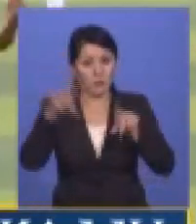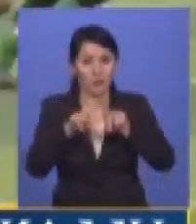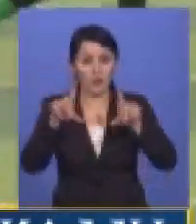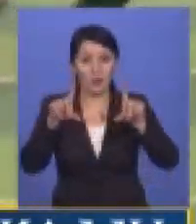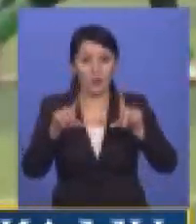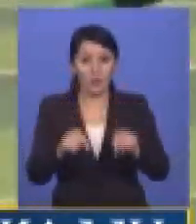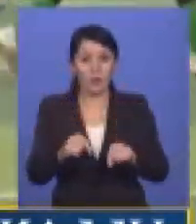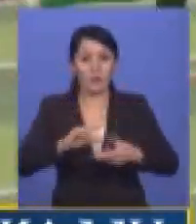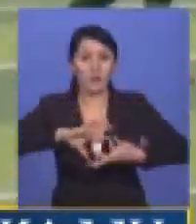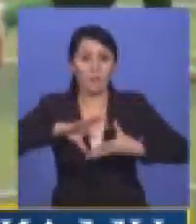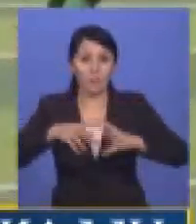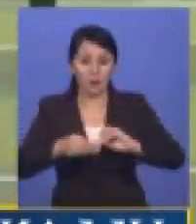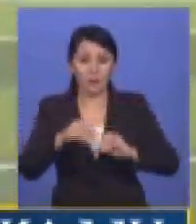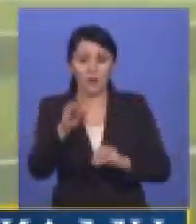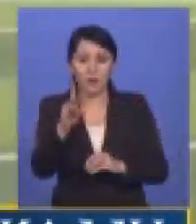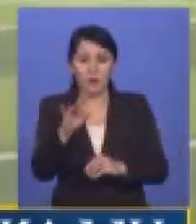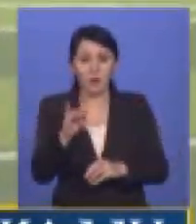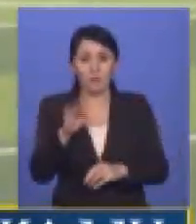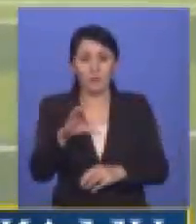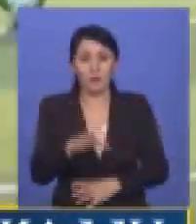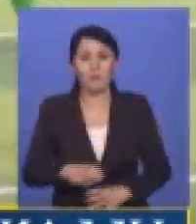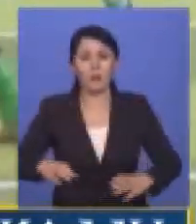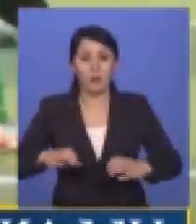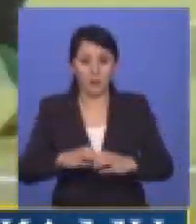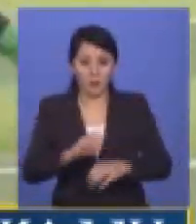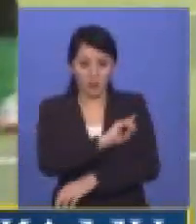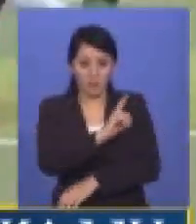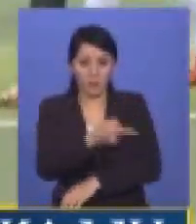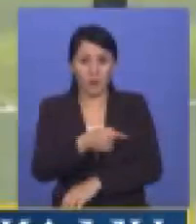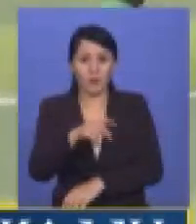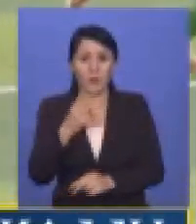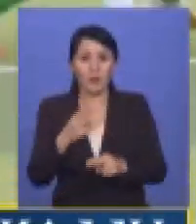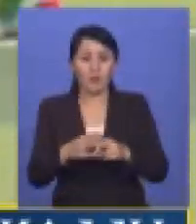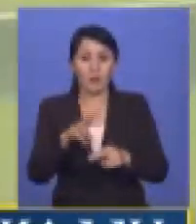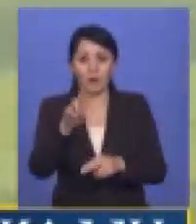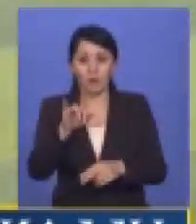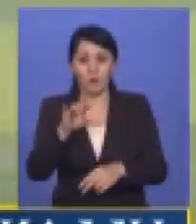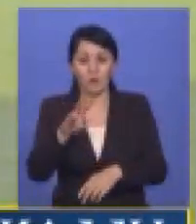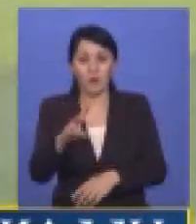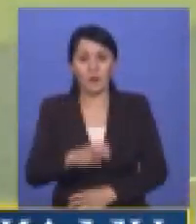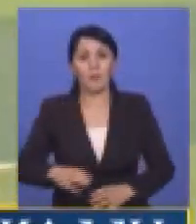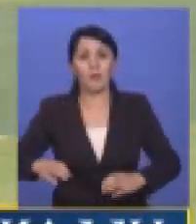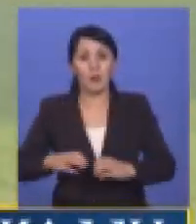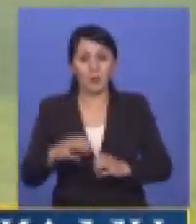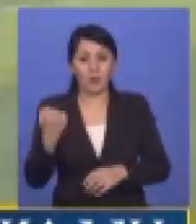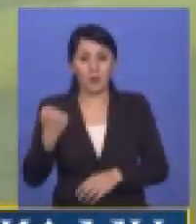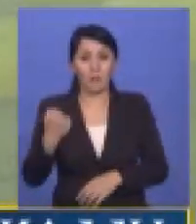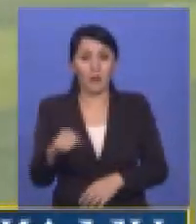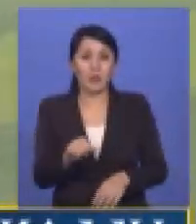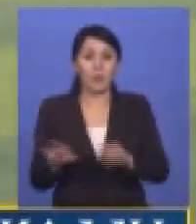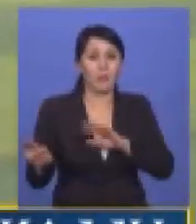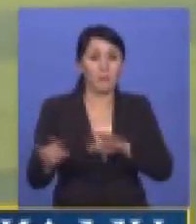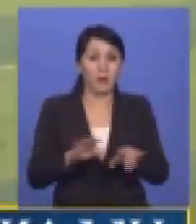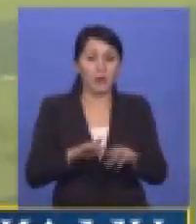атанды. Олар финалда жеңіс спорт мектебінің құрамасына басым түсті. Ал қола жүлде Аққайын ауданынан келген командаға бұйырды. Іс-шара